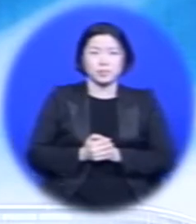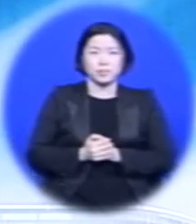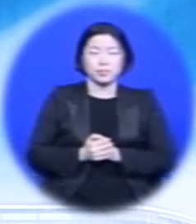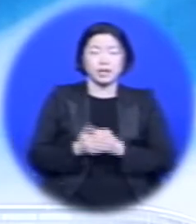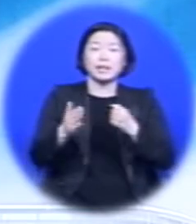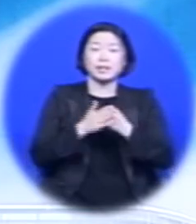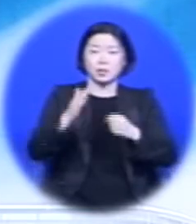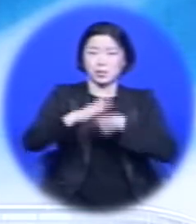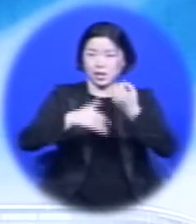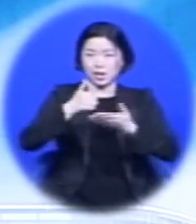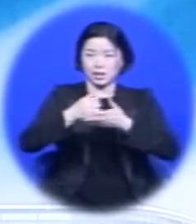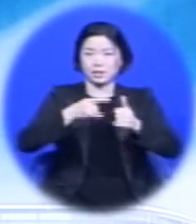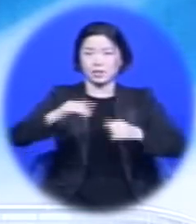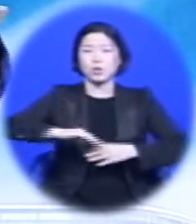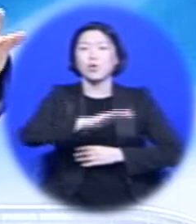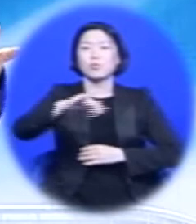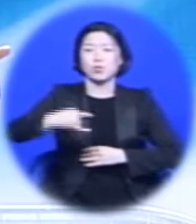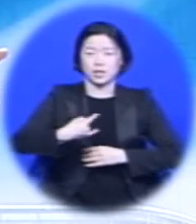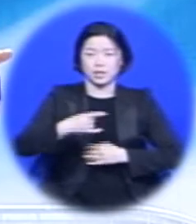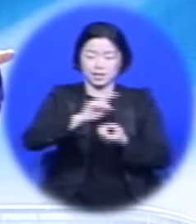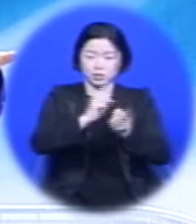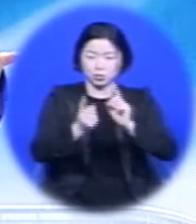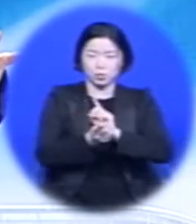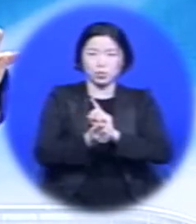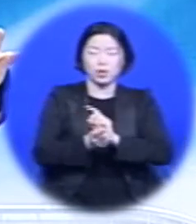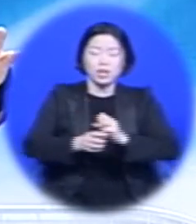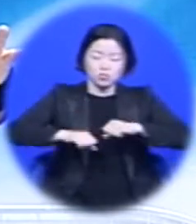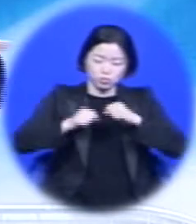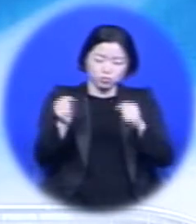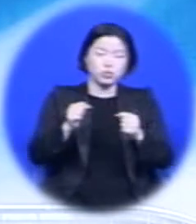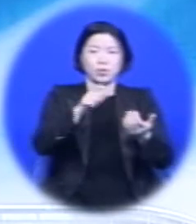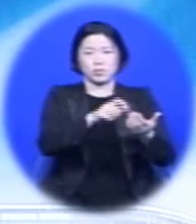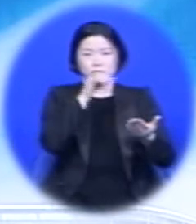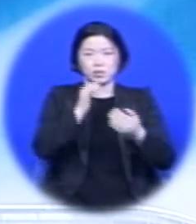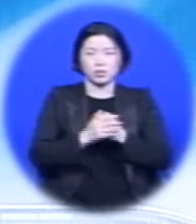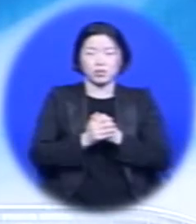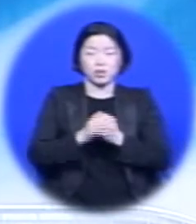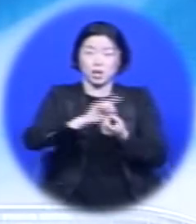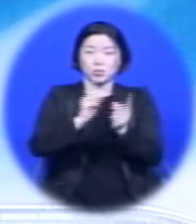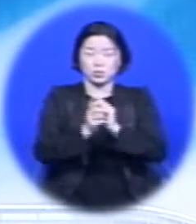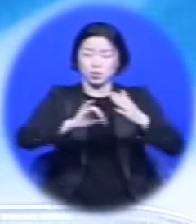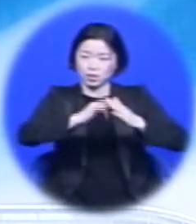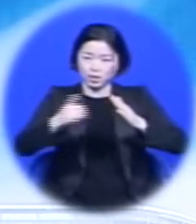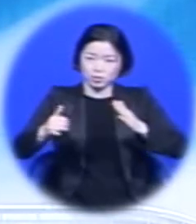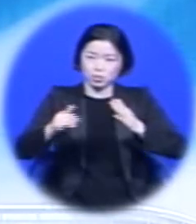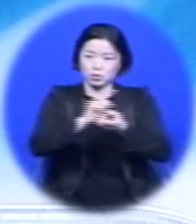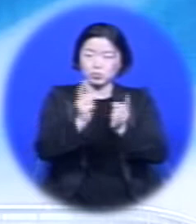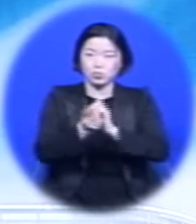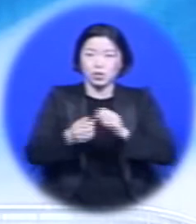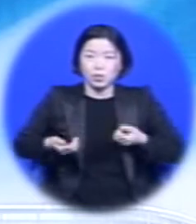그래서 하나님께서 우리에게 서로 순종하라고 한 것입니다. 근데 우리가 이렇게 서로 가족들에게